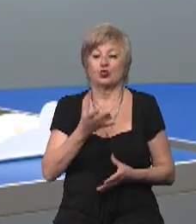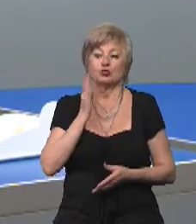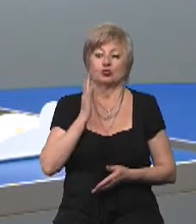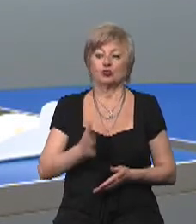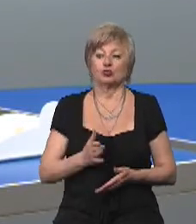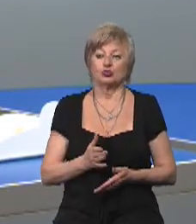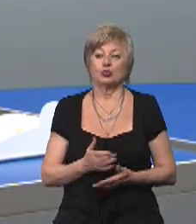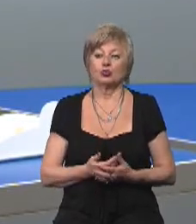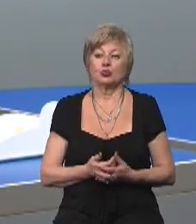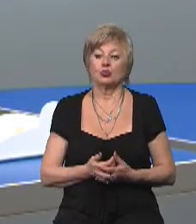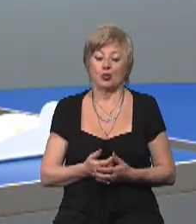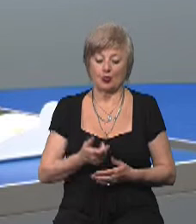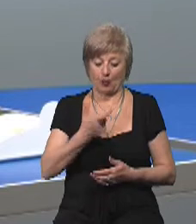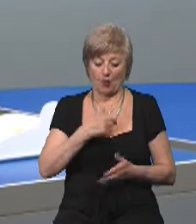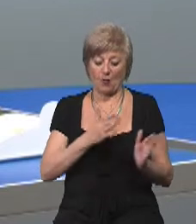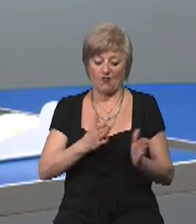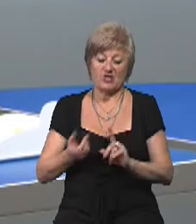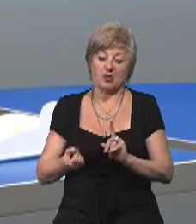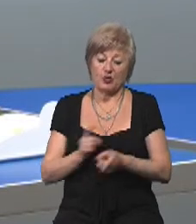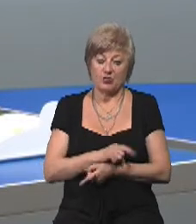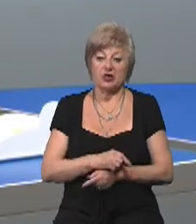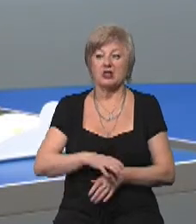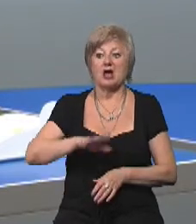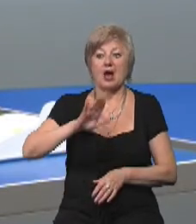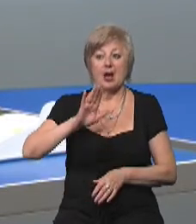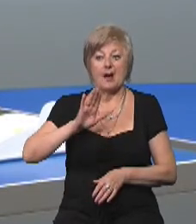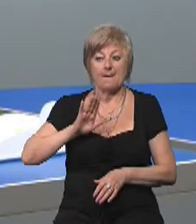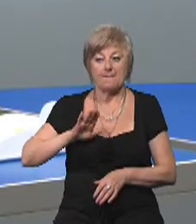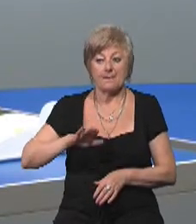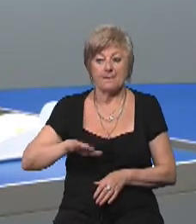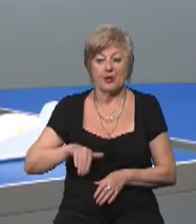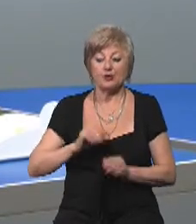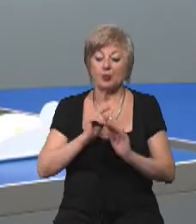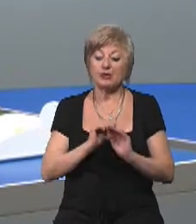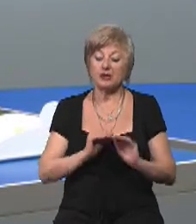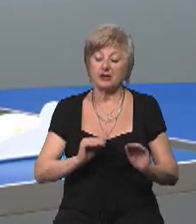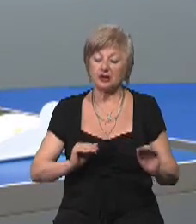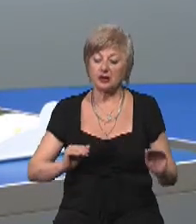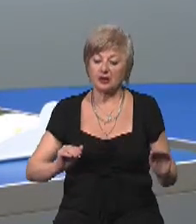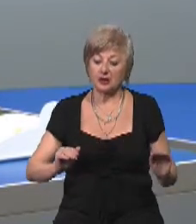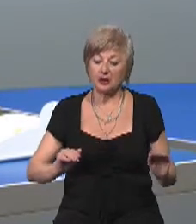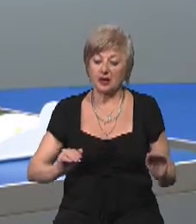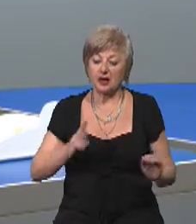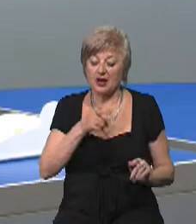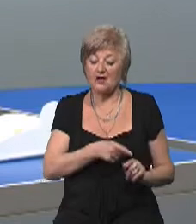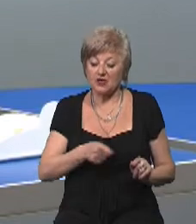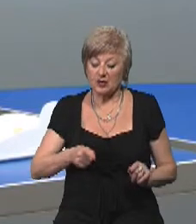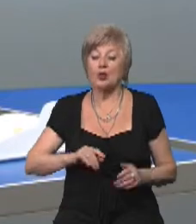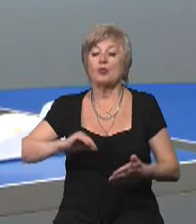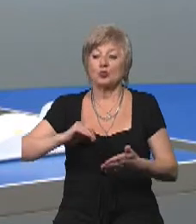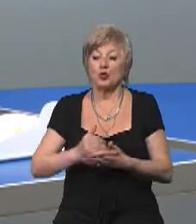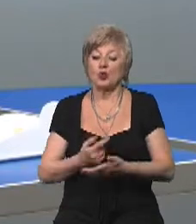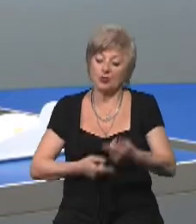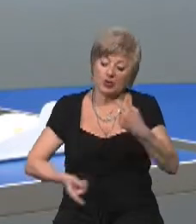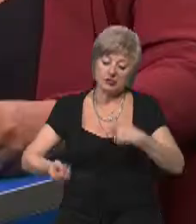і змінити свою поведінку. І потім затишок настає певний час і знову